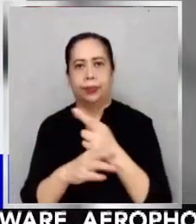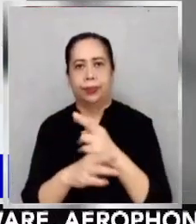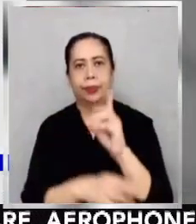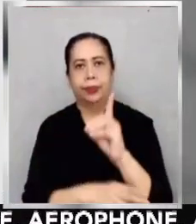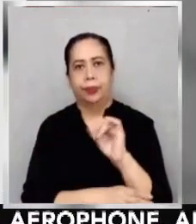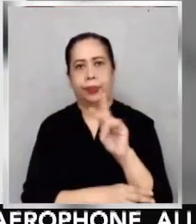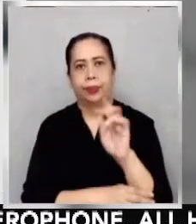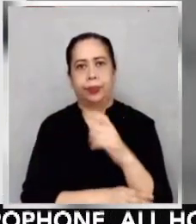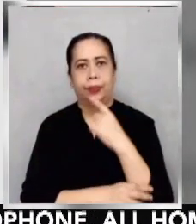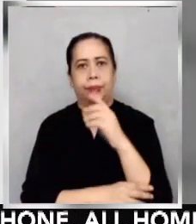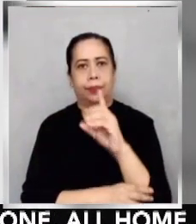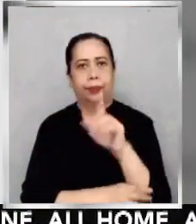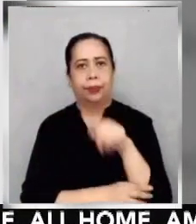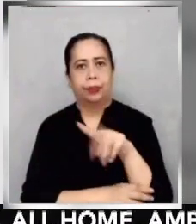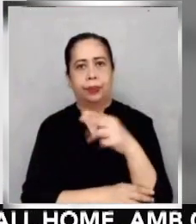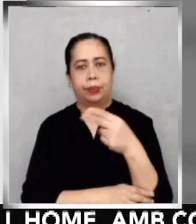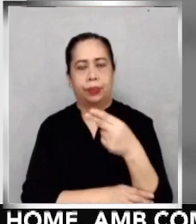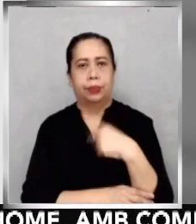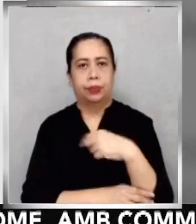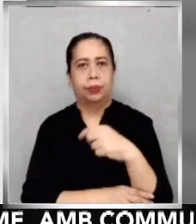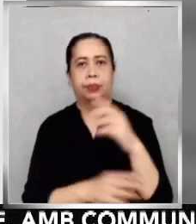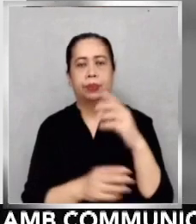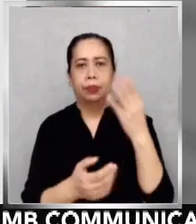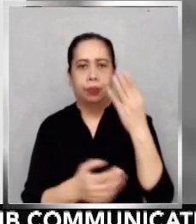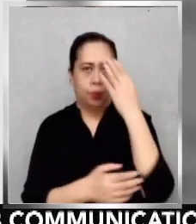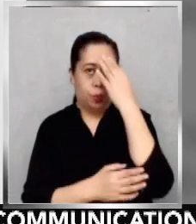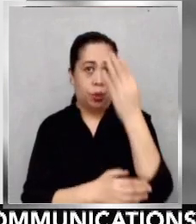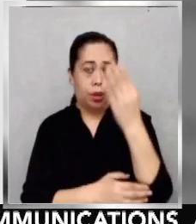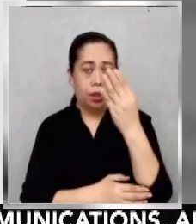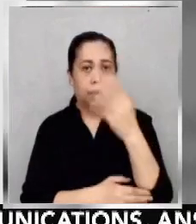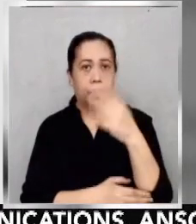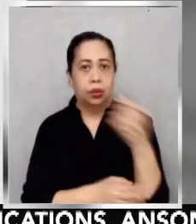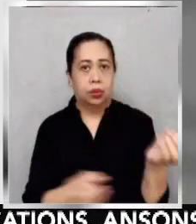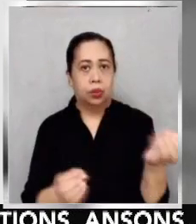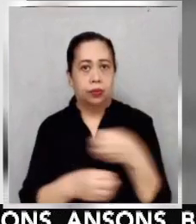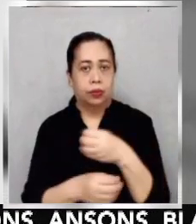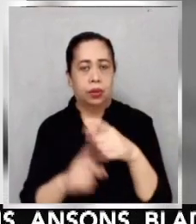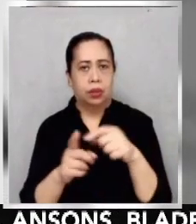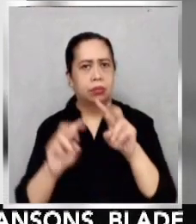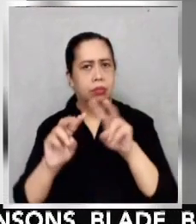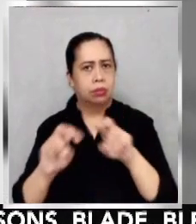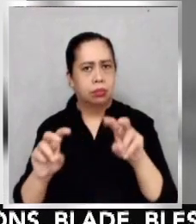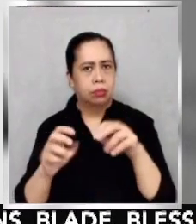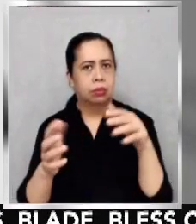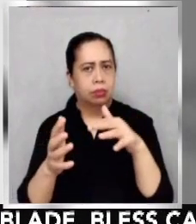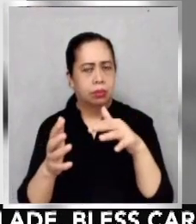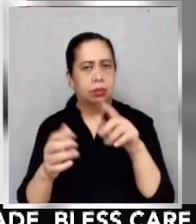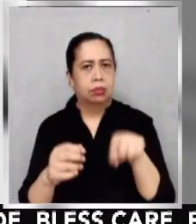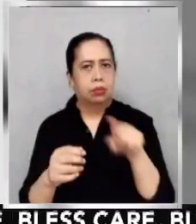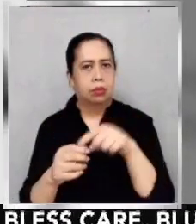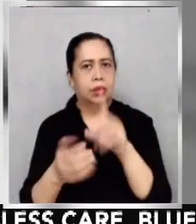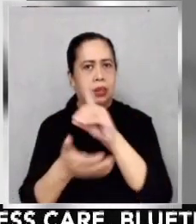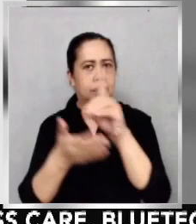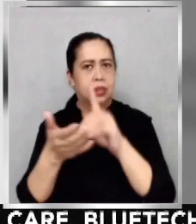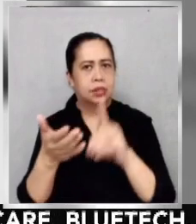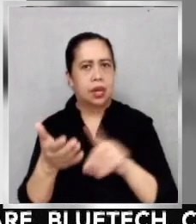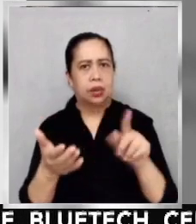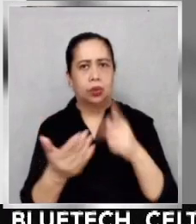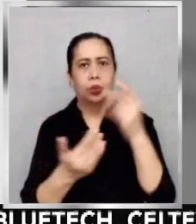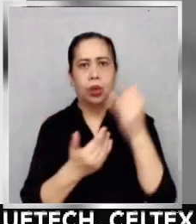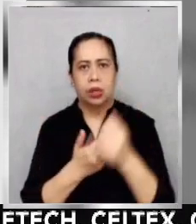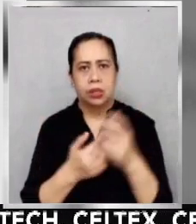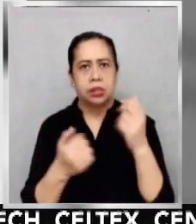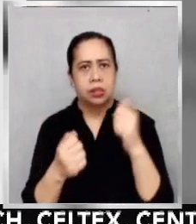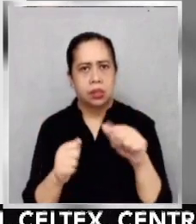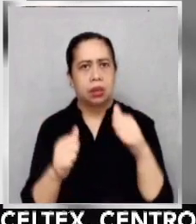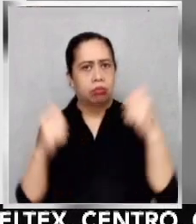sa DPWH Bulacan 2nd District Engineering Office, dumaan sa masusing pag-aaral ang disenyo ng proyekto at umaayon